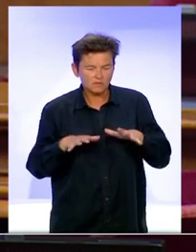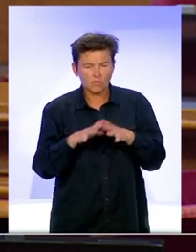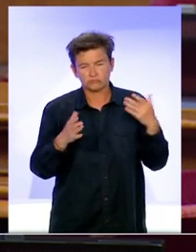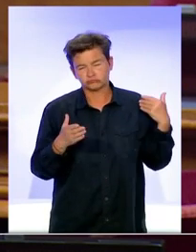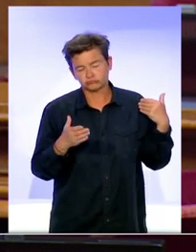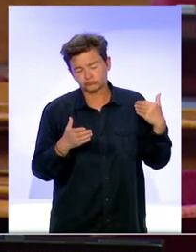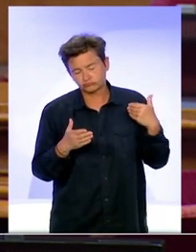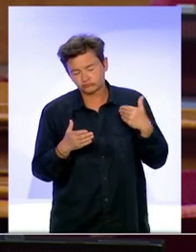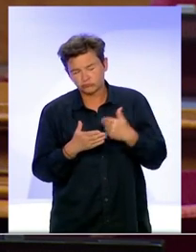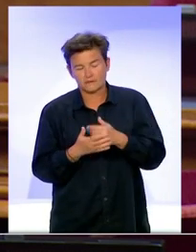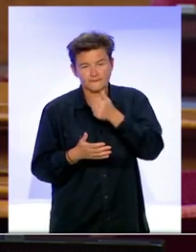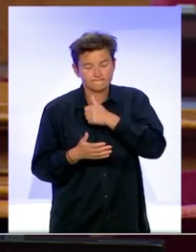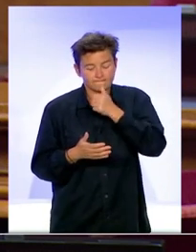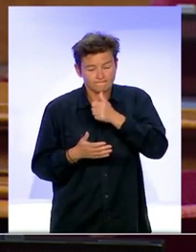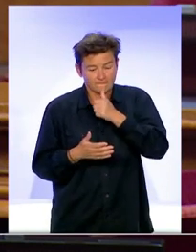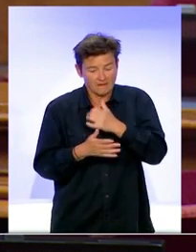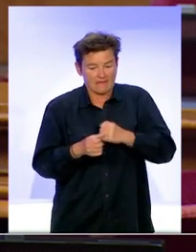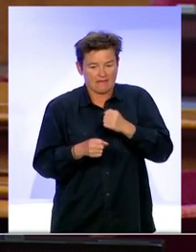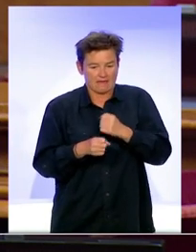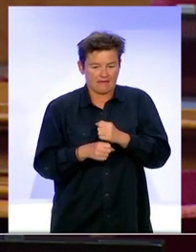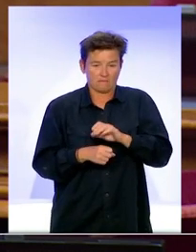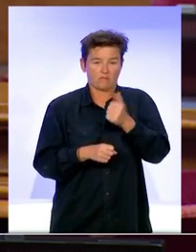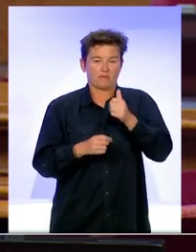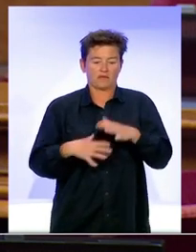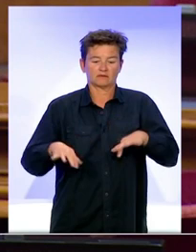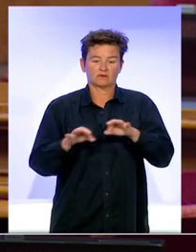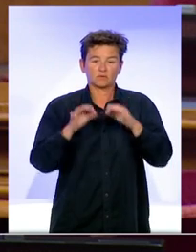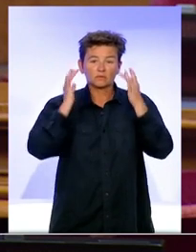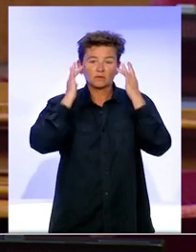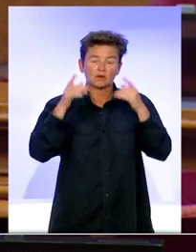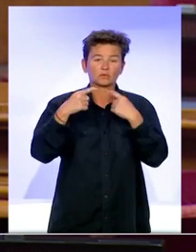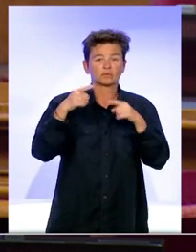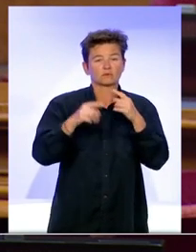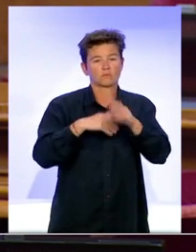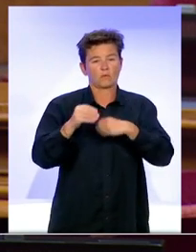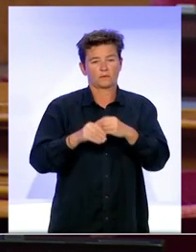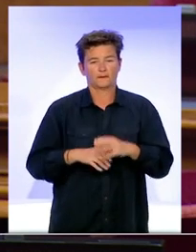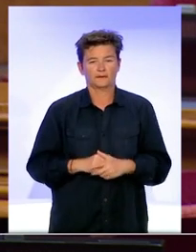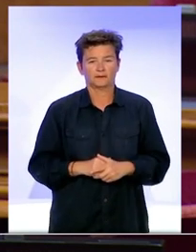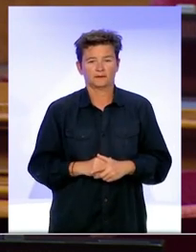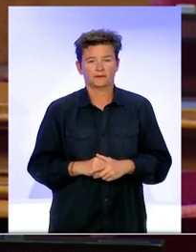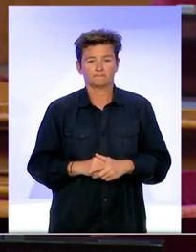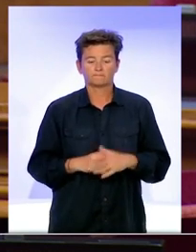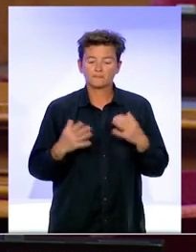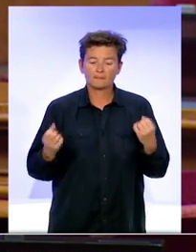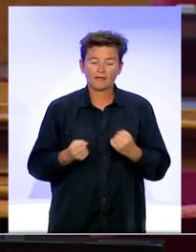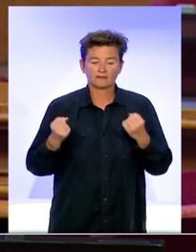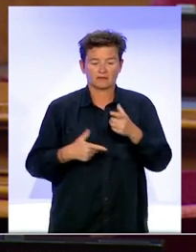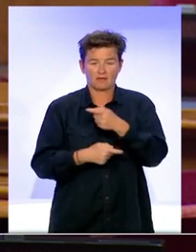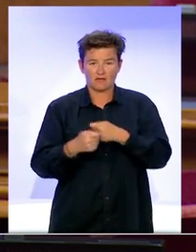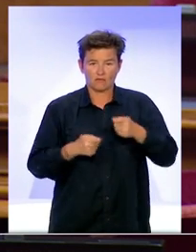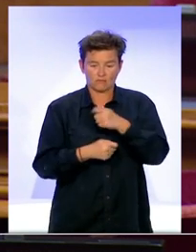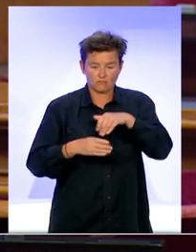des décennies, a fait de notre pays la première destination touristique mondiale. Son activité économique